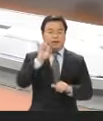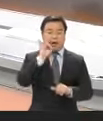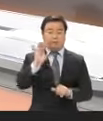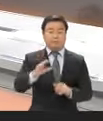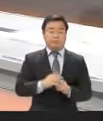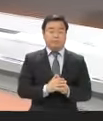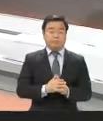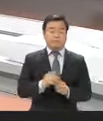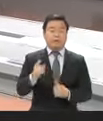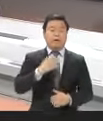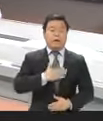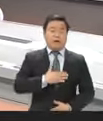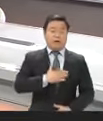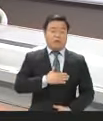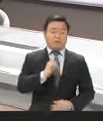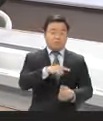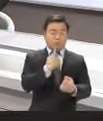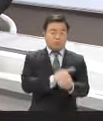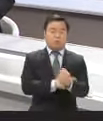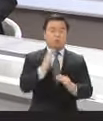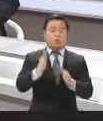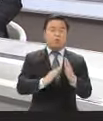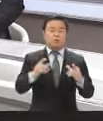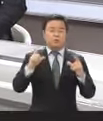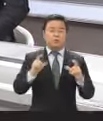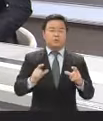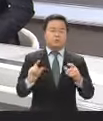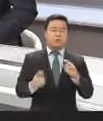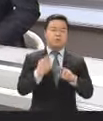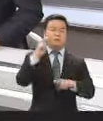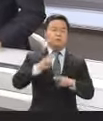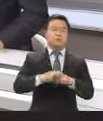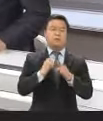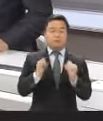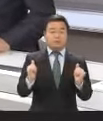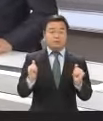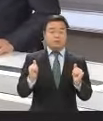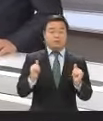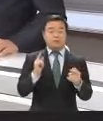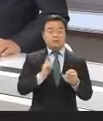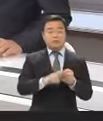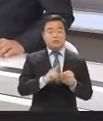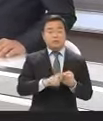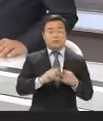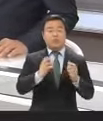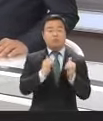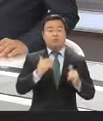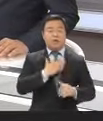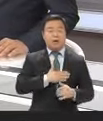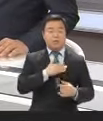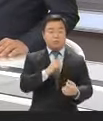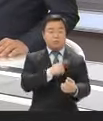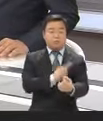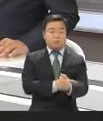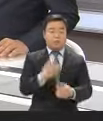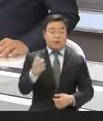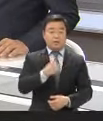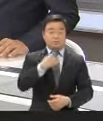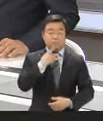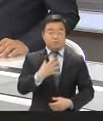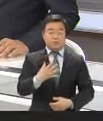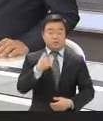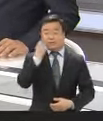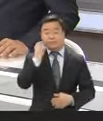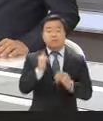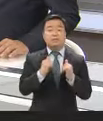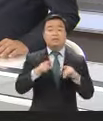알 권리라는 것은 공적인 영역, 권력자, 고위공직자 그들에 대해서 국민이 알 권리를 가지는 것이지 이렇게 연예인은 일반 시민과